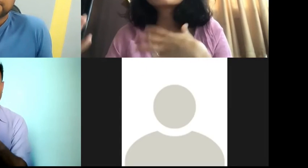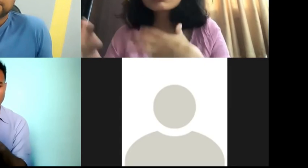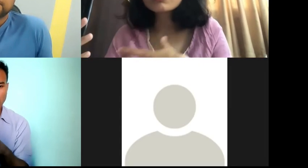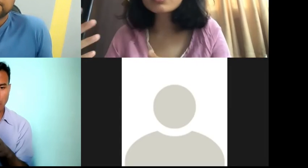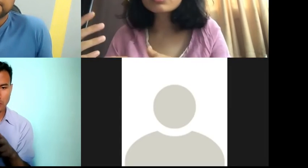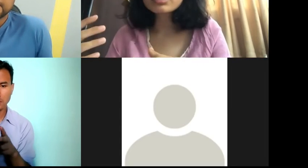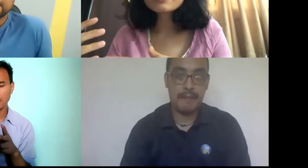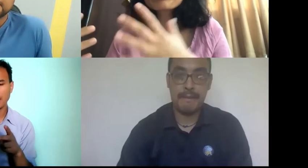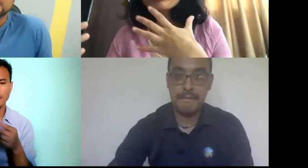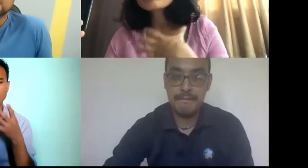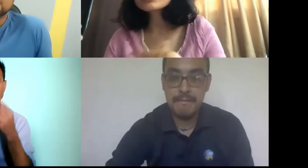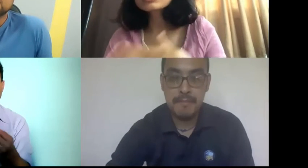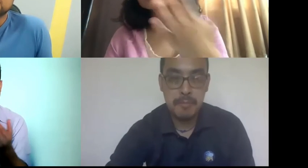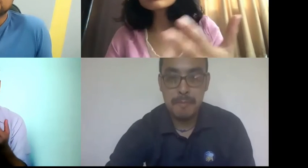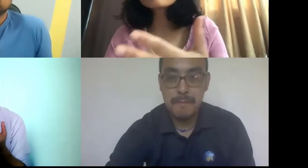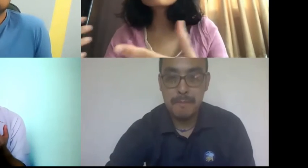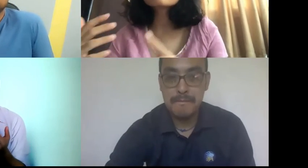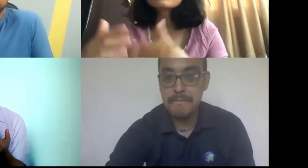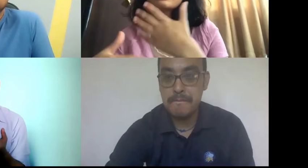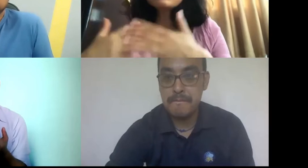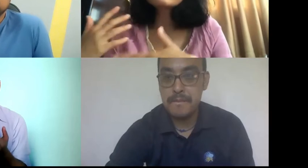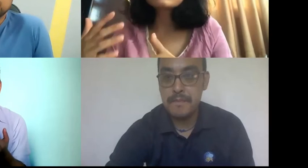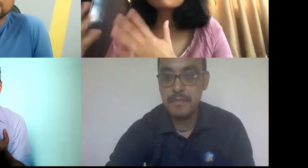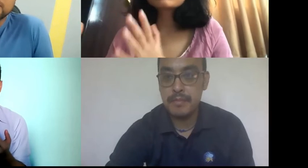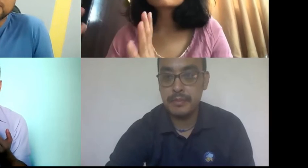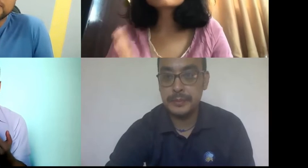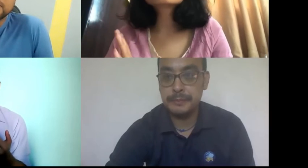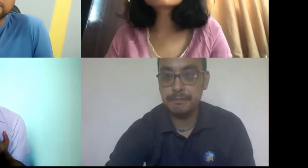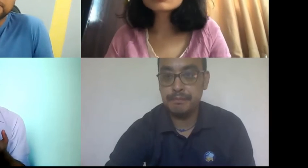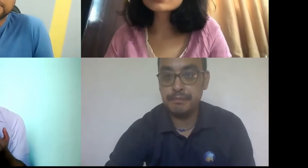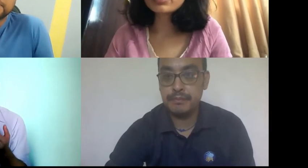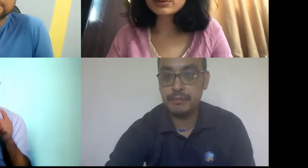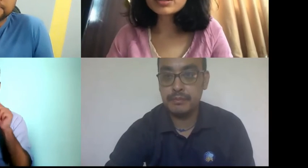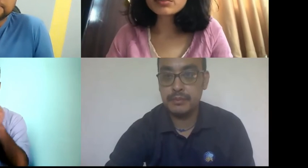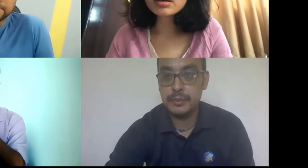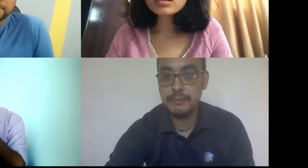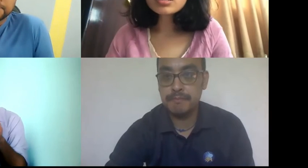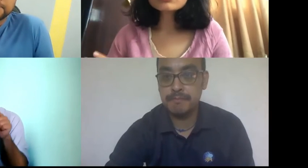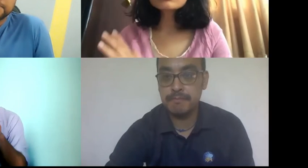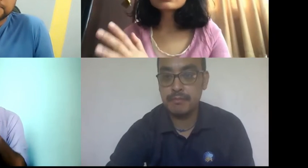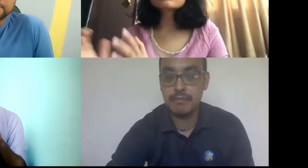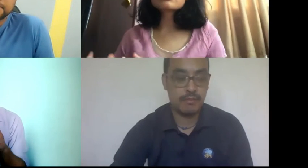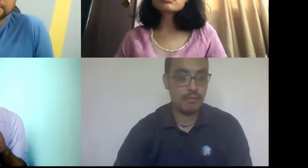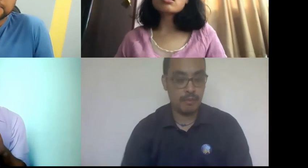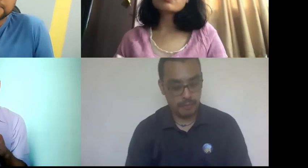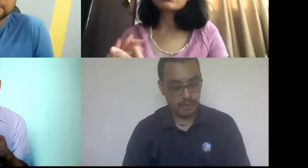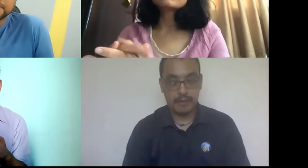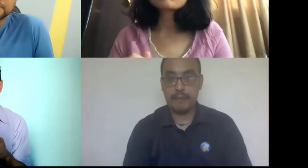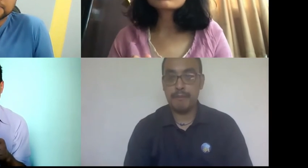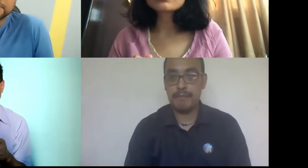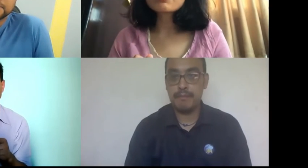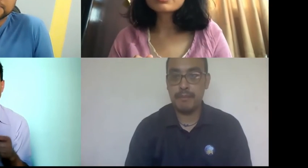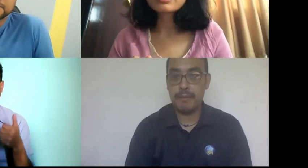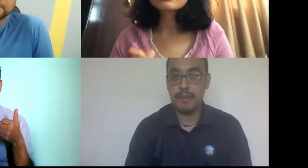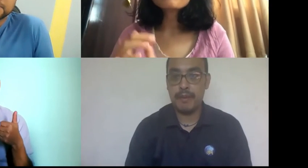त्यसलाई डिटक्स गर्छौँ नि होइन, त्यस्तै गरिकन चाहिँ हामीले चाहिँ यो डिजिटल डिटक्स भनेको पनि हुन्छ। सो यो डिजिटल डिटक्स भन्ने चाहिँ